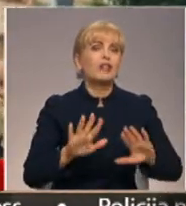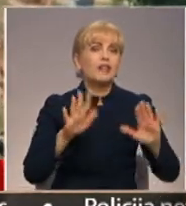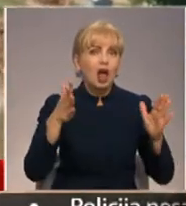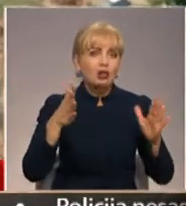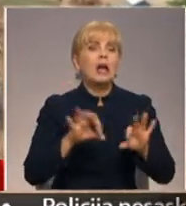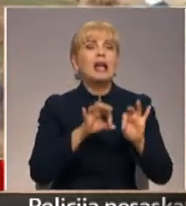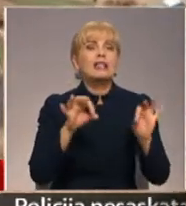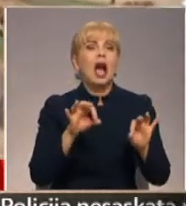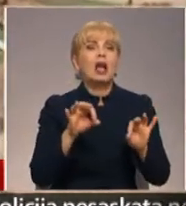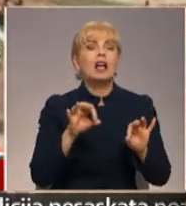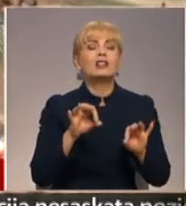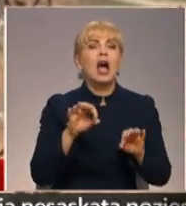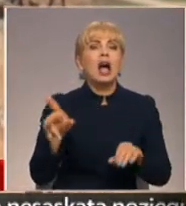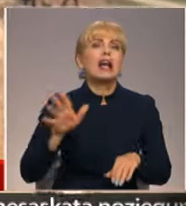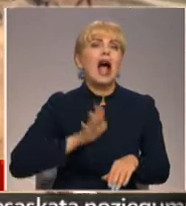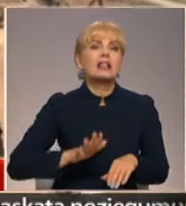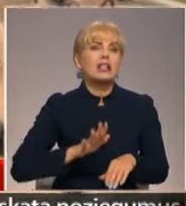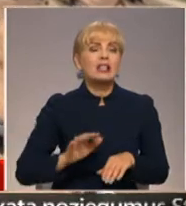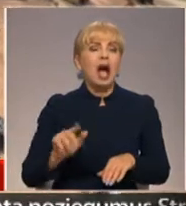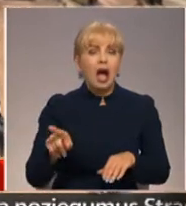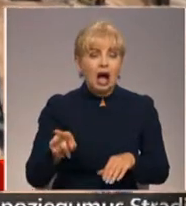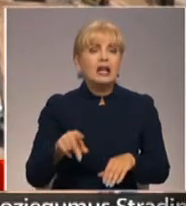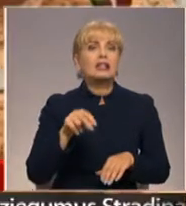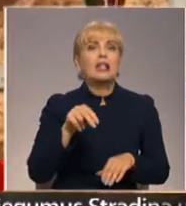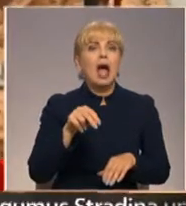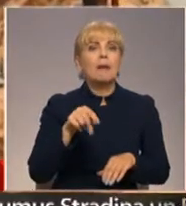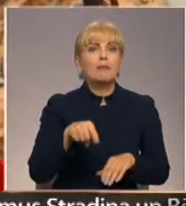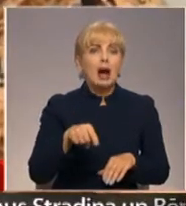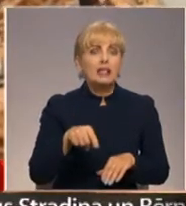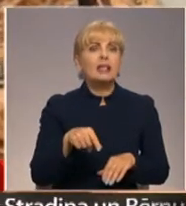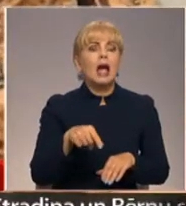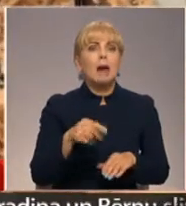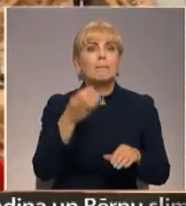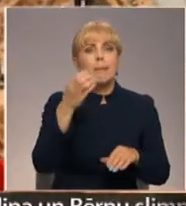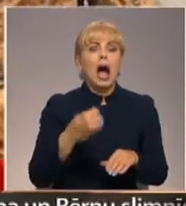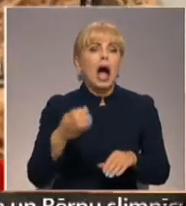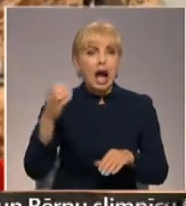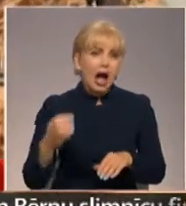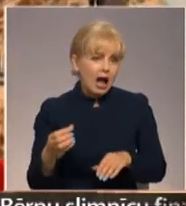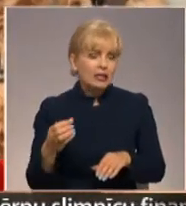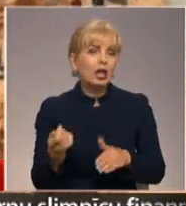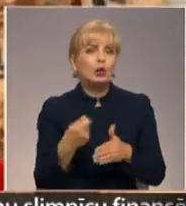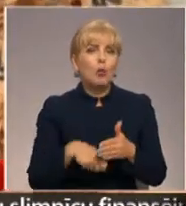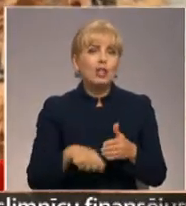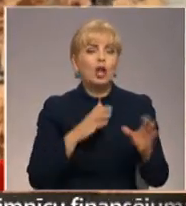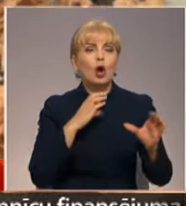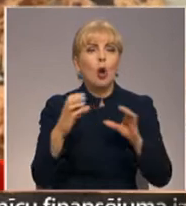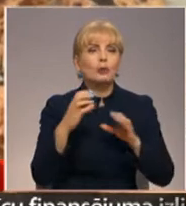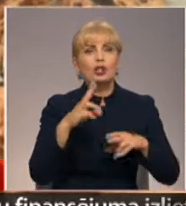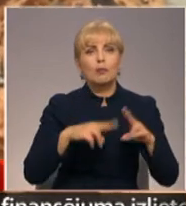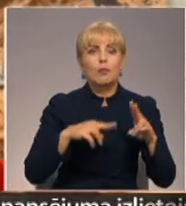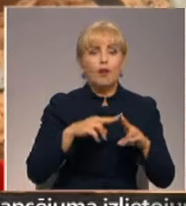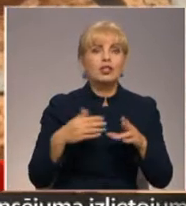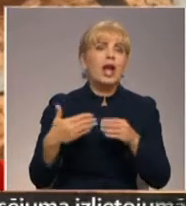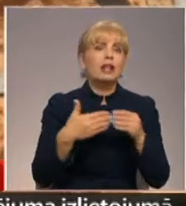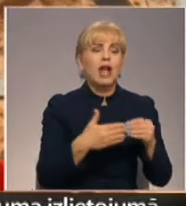daudzu ādažnieku gadiem ilgi gaidītā rosība. Zemē ieskrūvēt jau vairāk simti pāļu. Noslēgumam tuvojas arī komunikācija būvniecība, kas